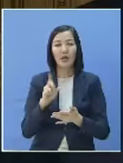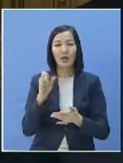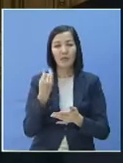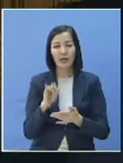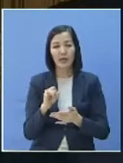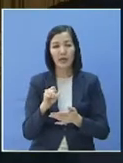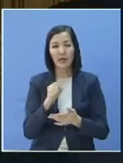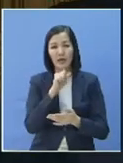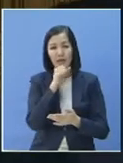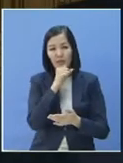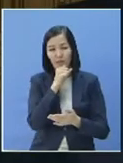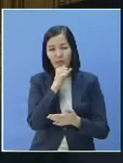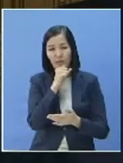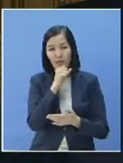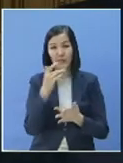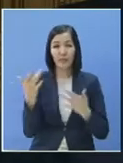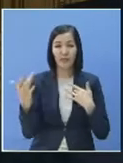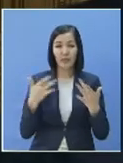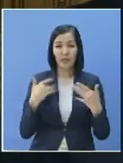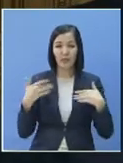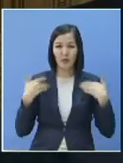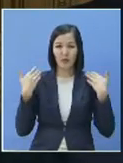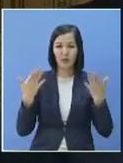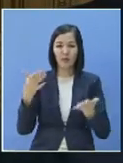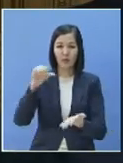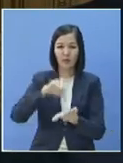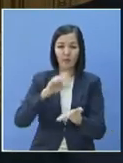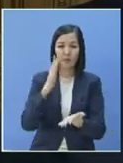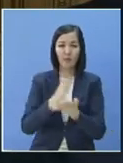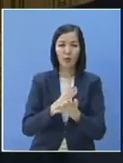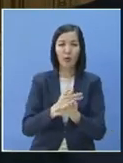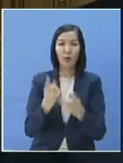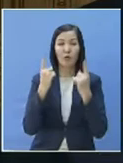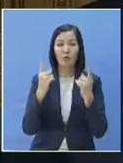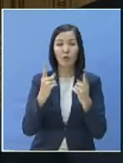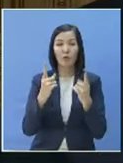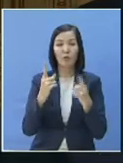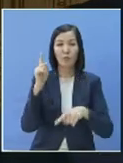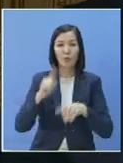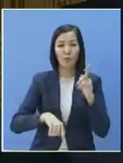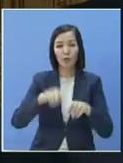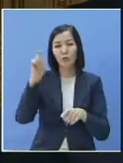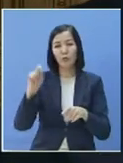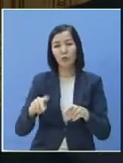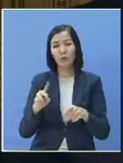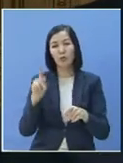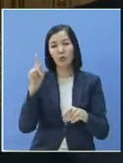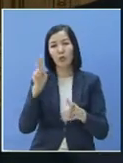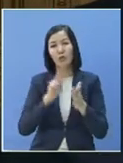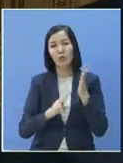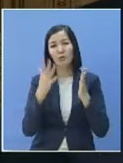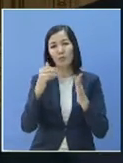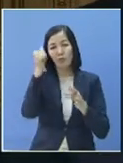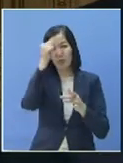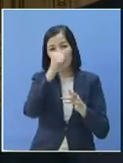сахналаймыз. Одан кейін біздің жоспарымызда Ұлы Отан соғысының 75 жылдығына Кемел